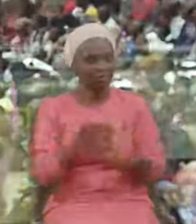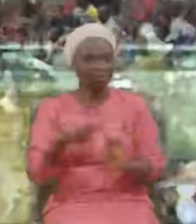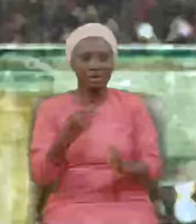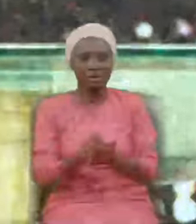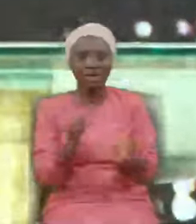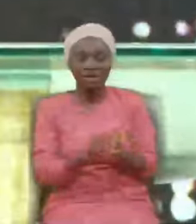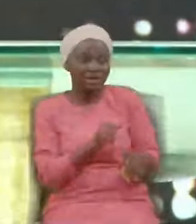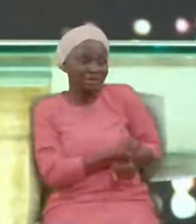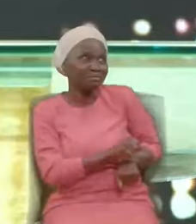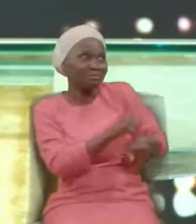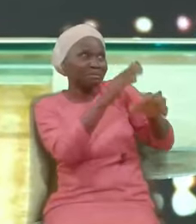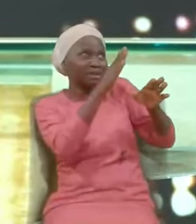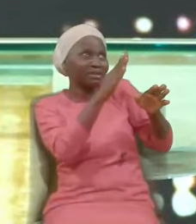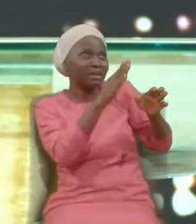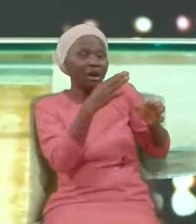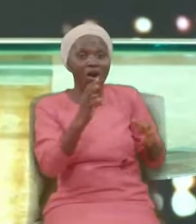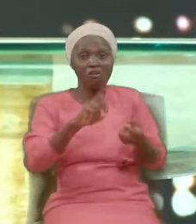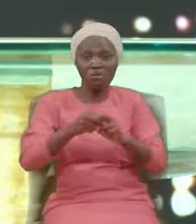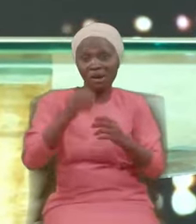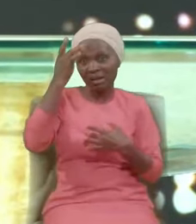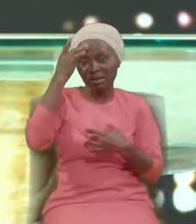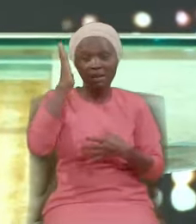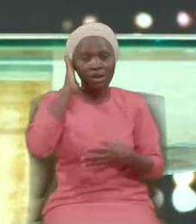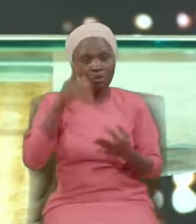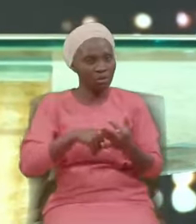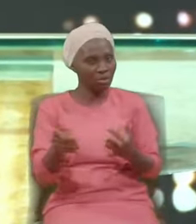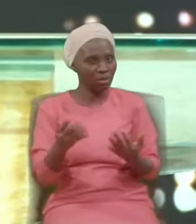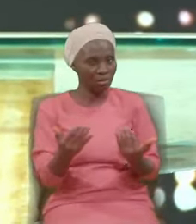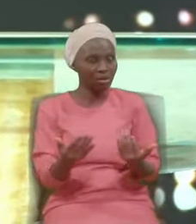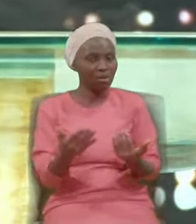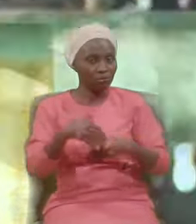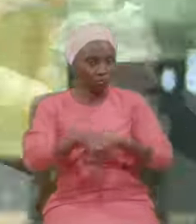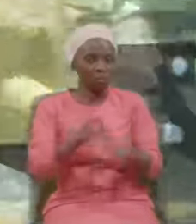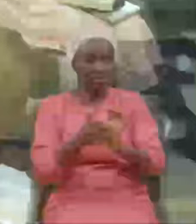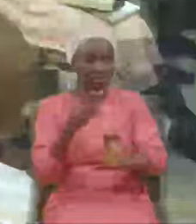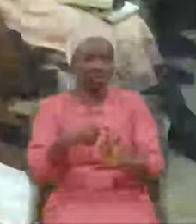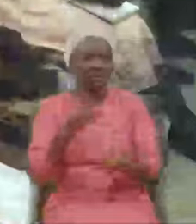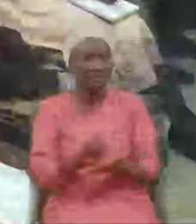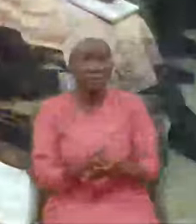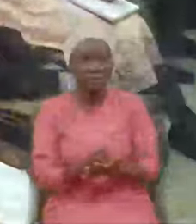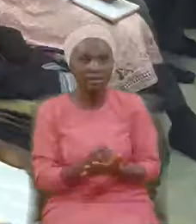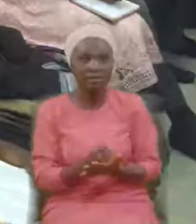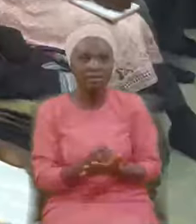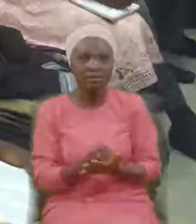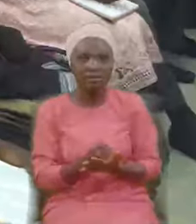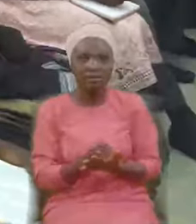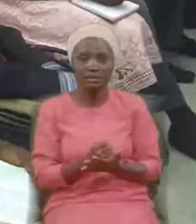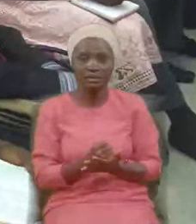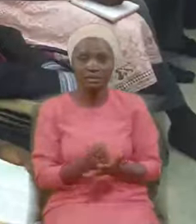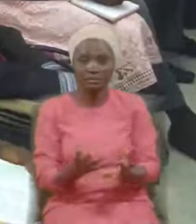La montagne de problèmes là, de maladie, va disparaître ce soir au nom de Jésus-Christ.